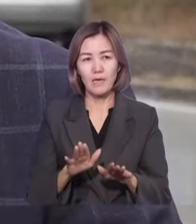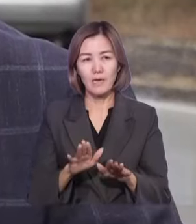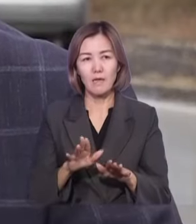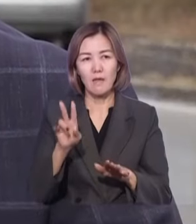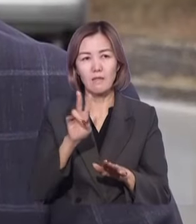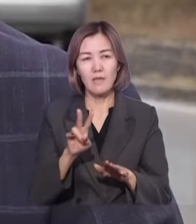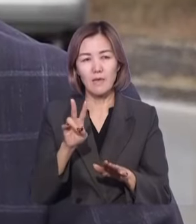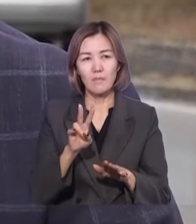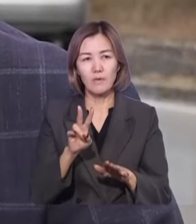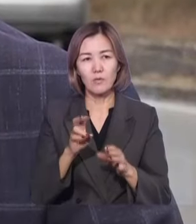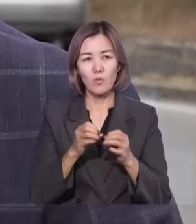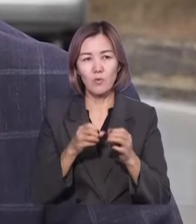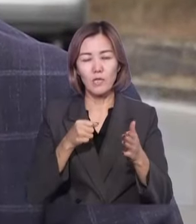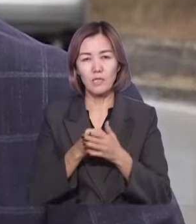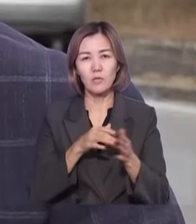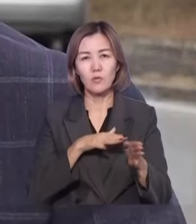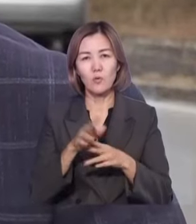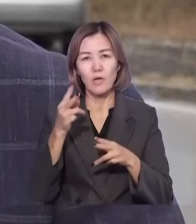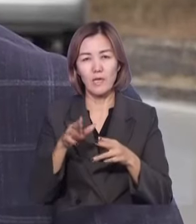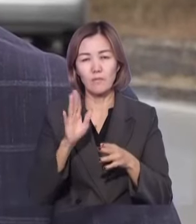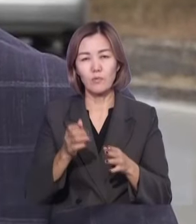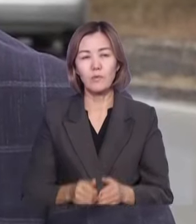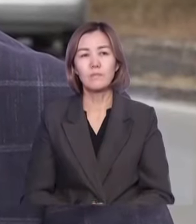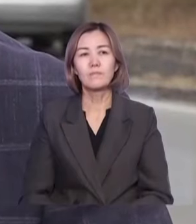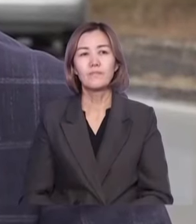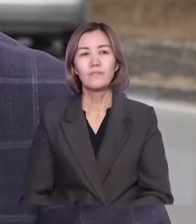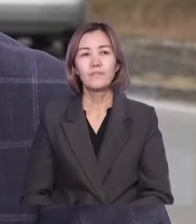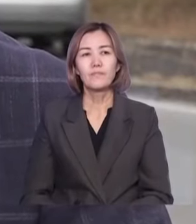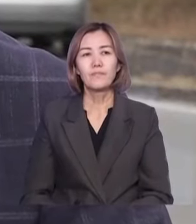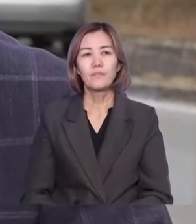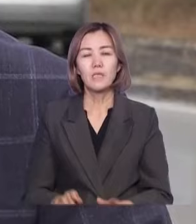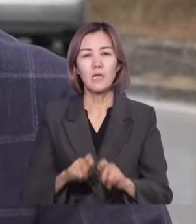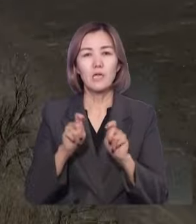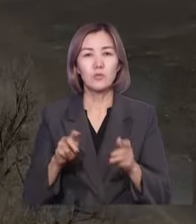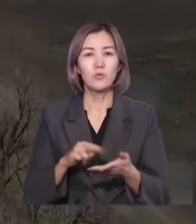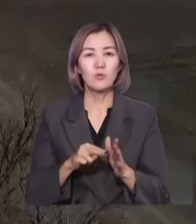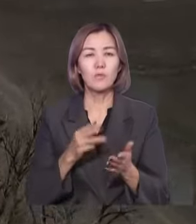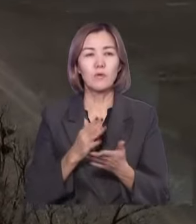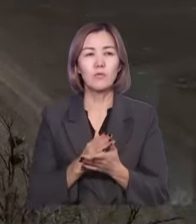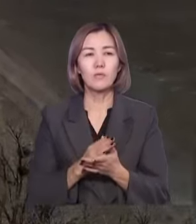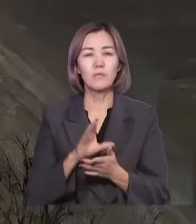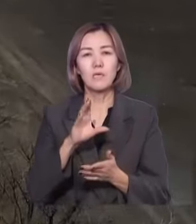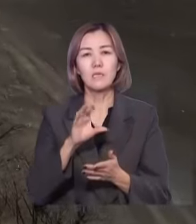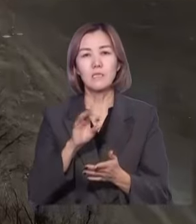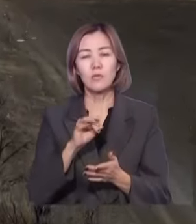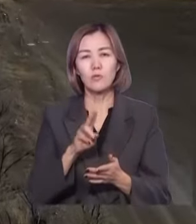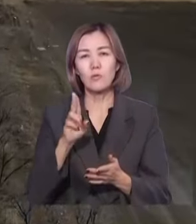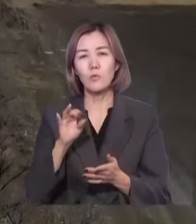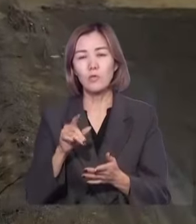қараша айының 10-ына шейін толықтай құрылыс жұмыстарын аяқтап пайдалануға беруді жоспарлап отырмыз. Сарыөзек Көктал